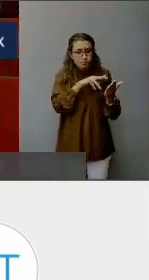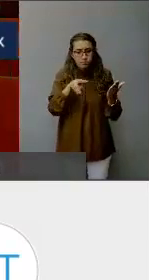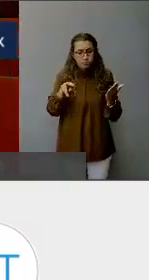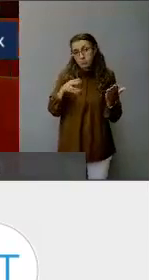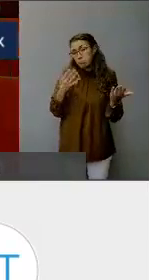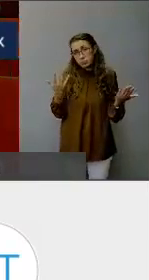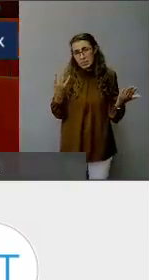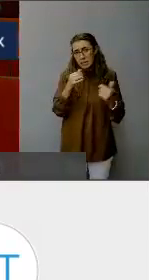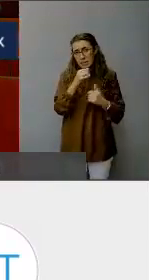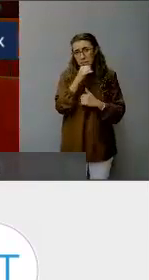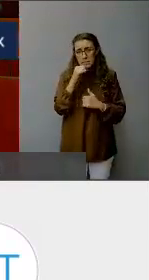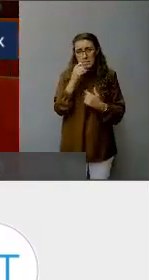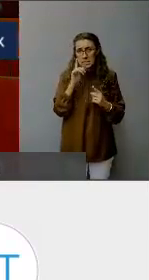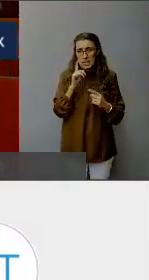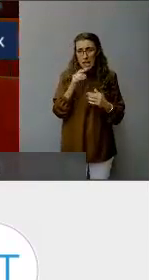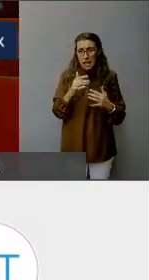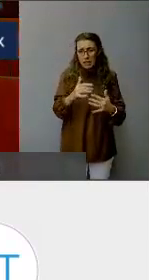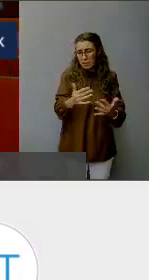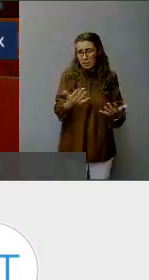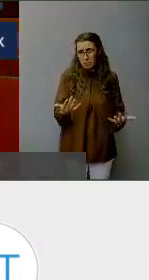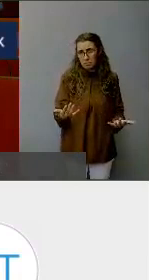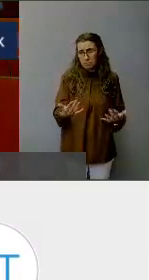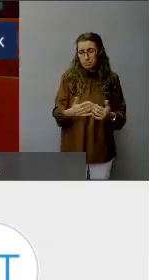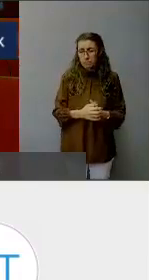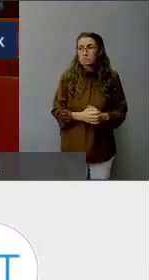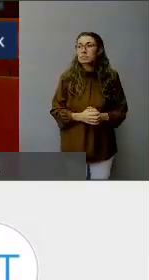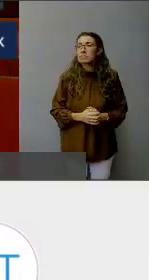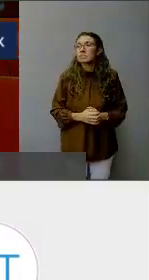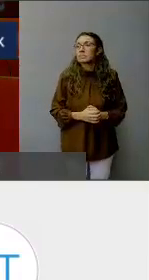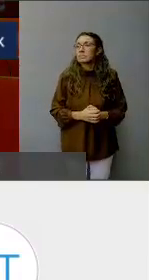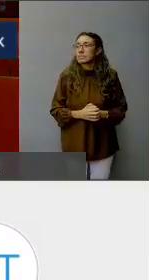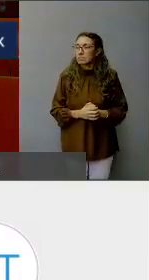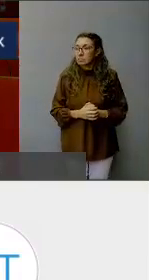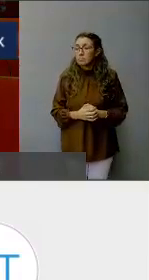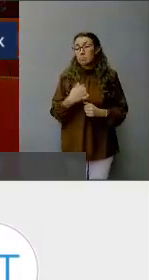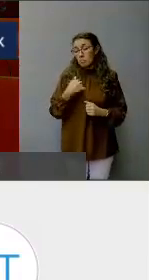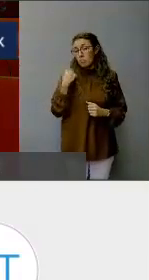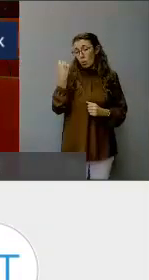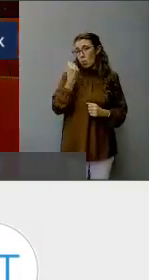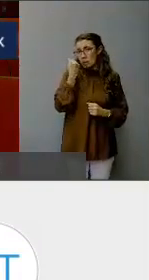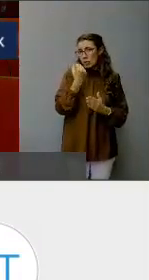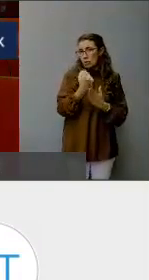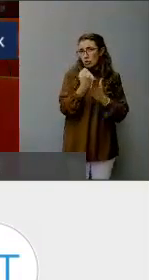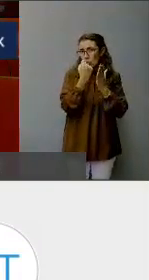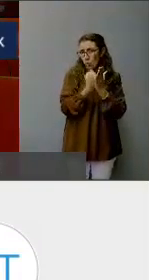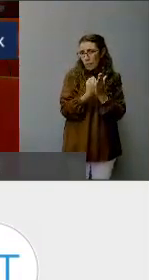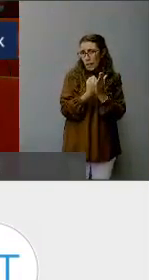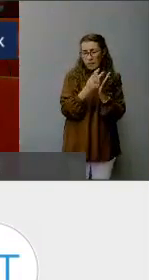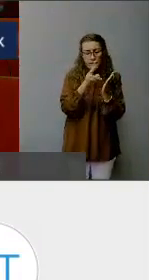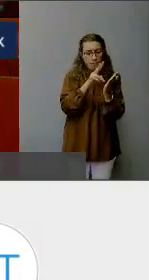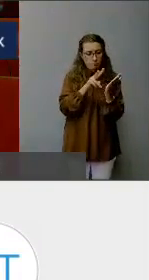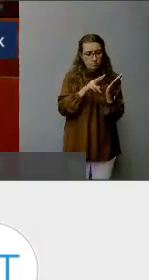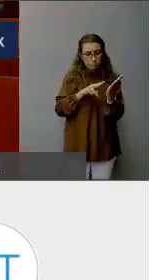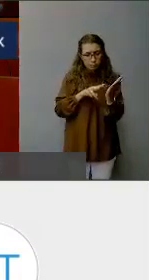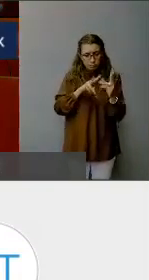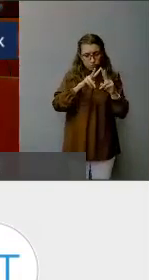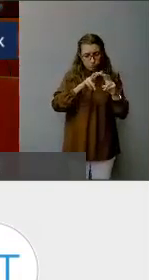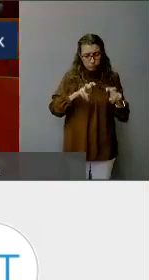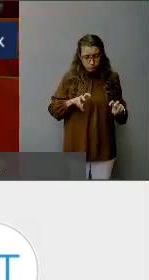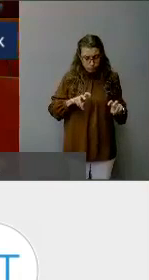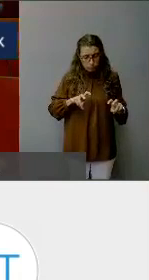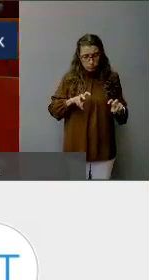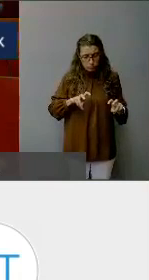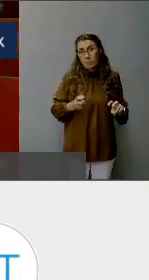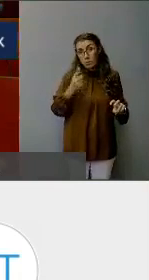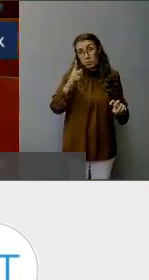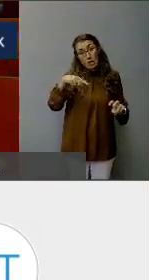secondo me invece vanno esaminati vanno attentamente attentamente esaminati e messe in votazione per cui la